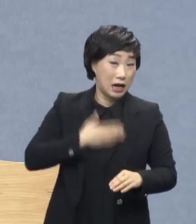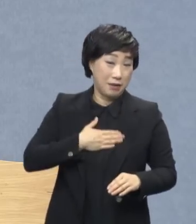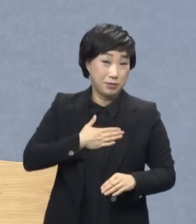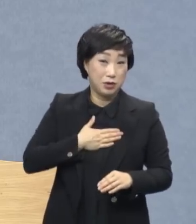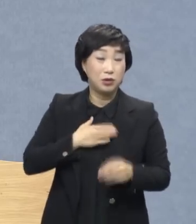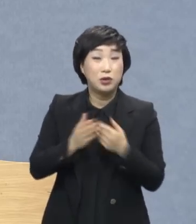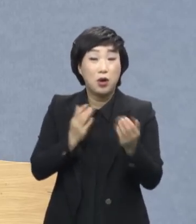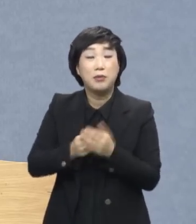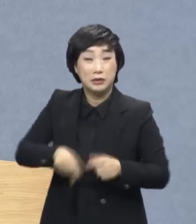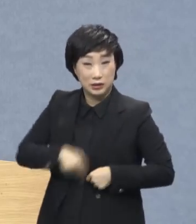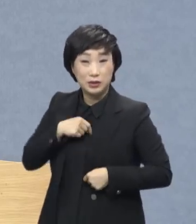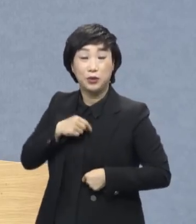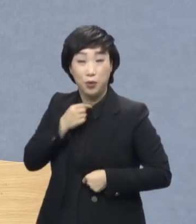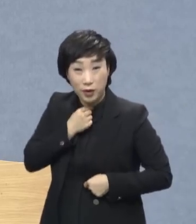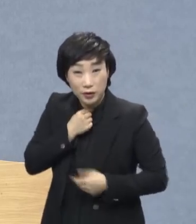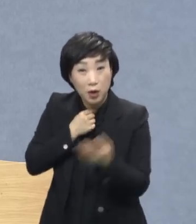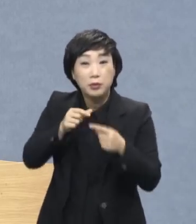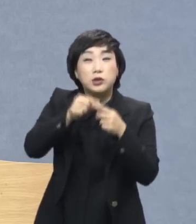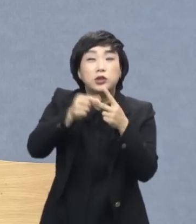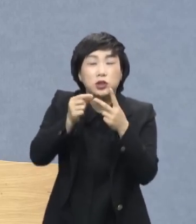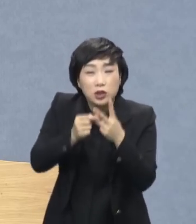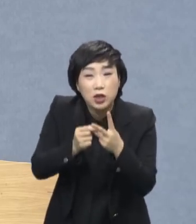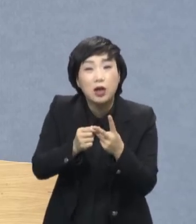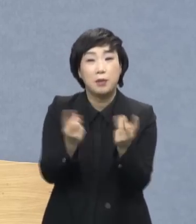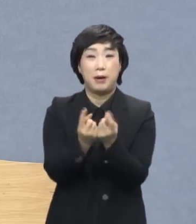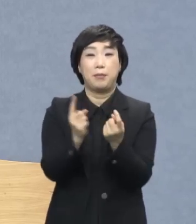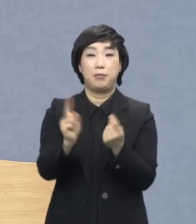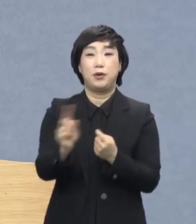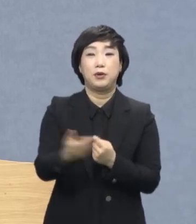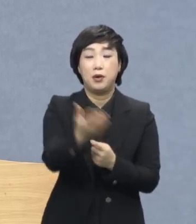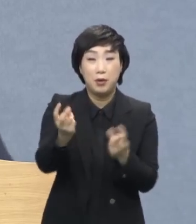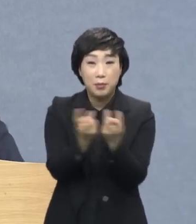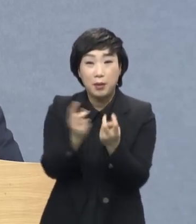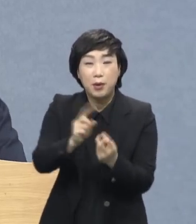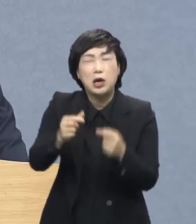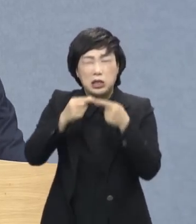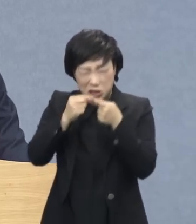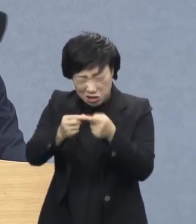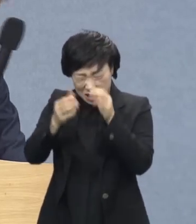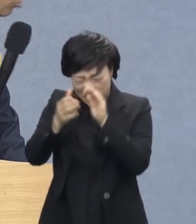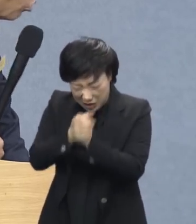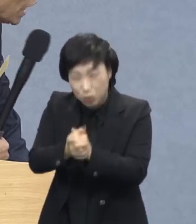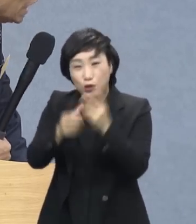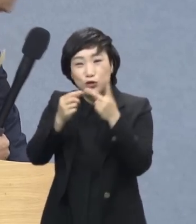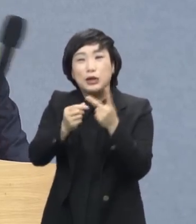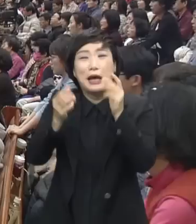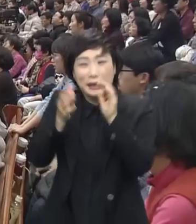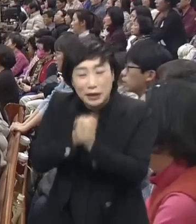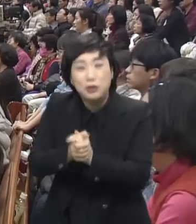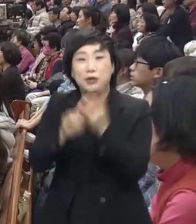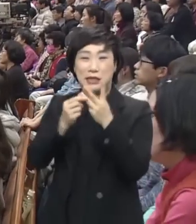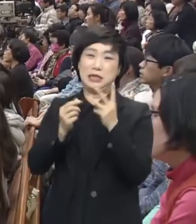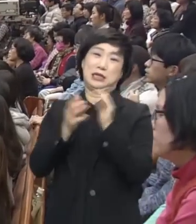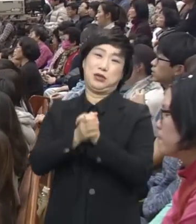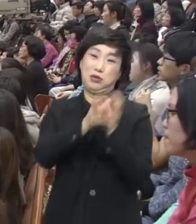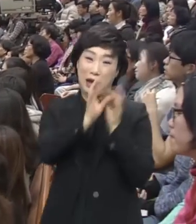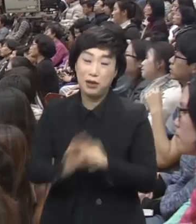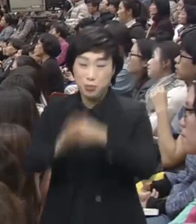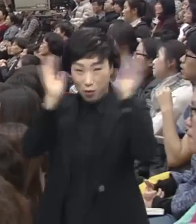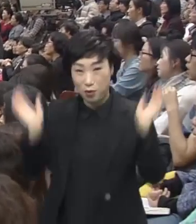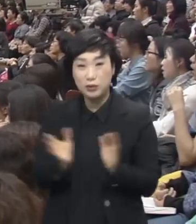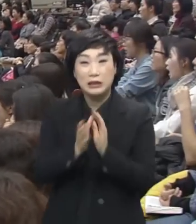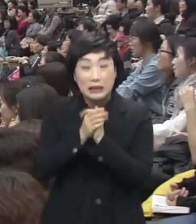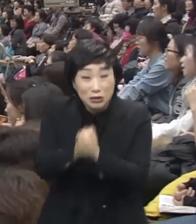이루려면 기도가 첫째도 기도요. 아멘. 둘째도 기도요. 아멘. 셋째도 기도다. 아멘.